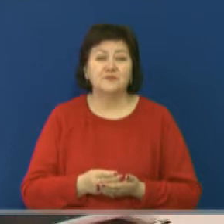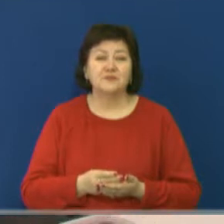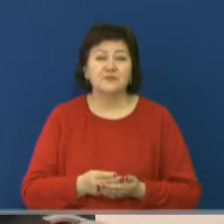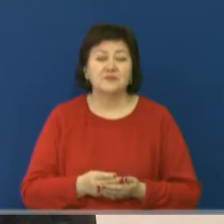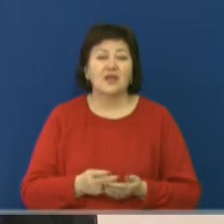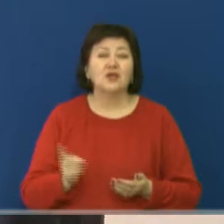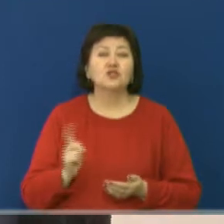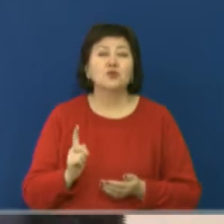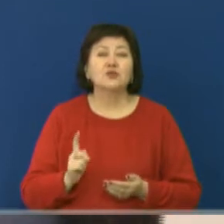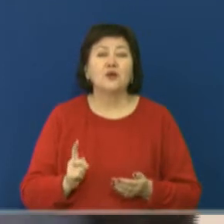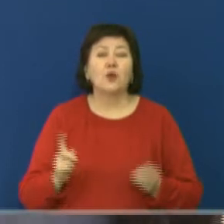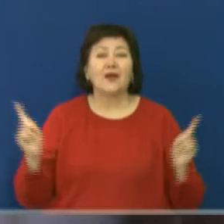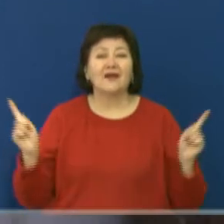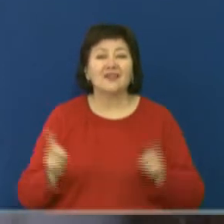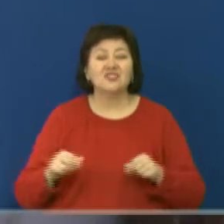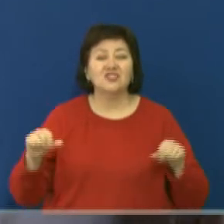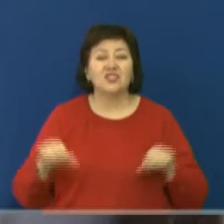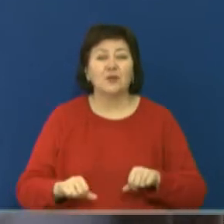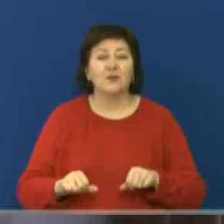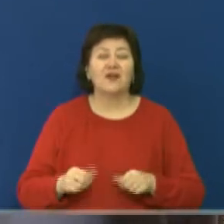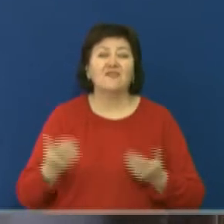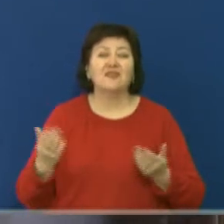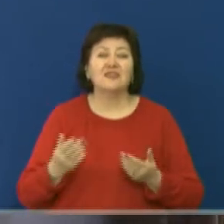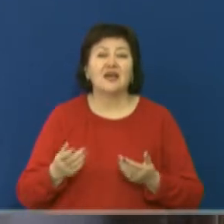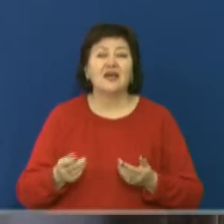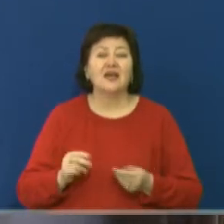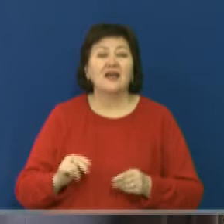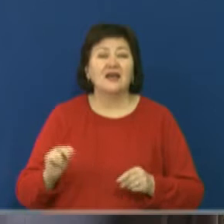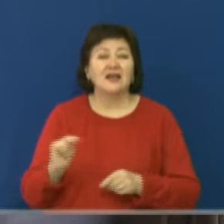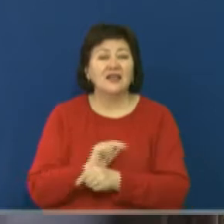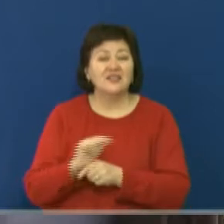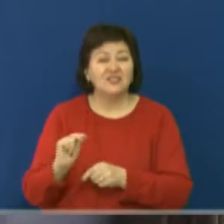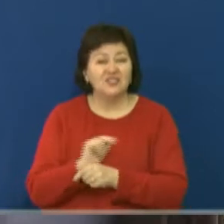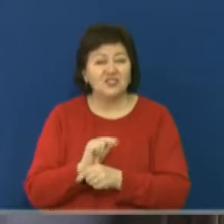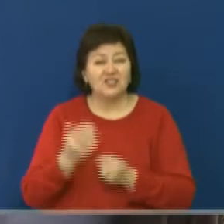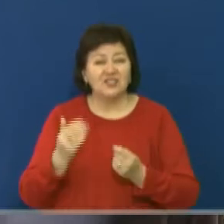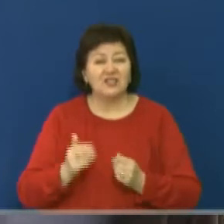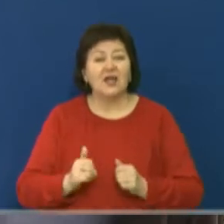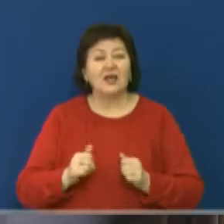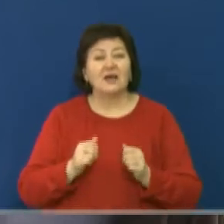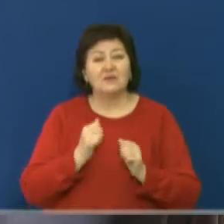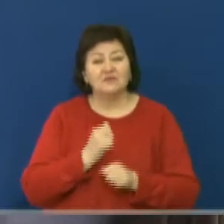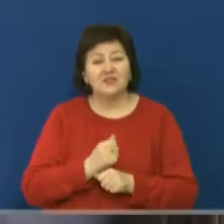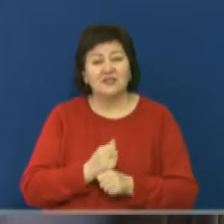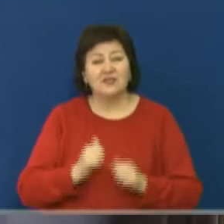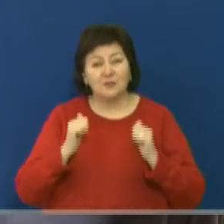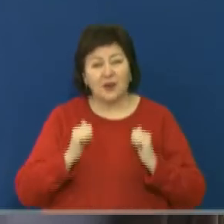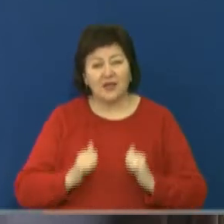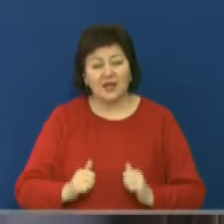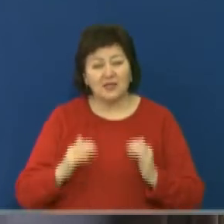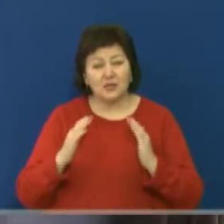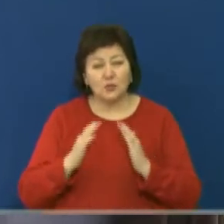Құқын шектеу дегеніміз не? Бұл емделуге, үйінде тұрақтылық қалыптастырып, баспананы ретке келтіруге 6 ай уақыт берілгенін